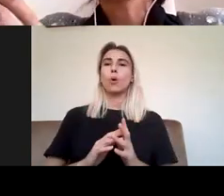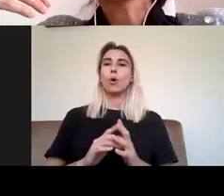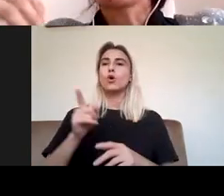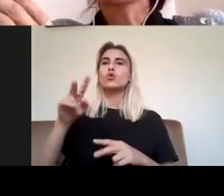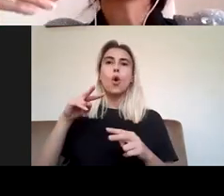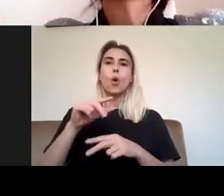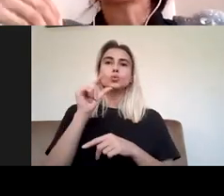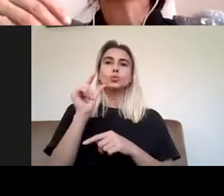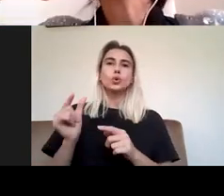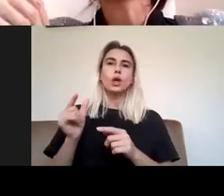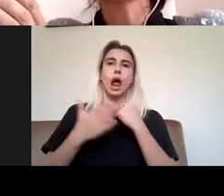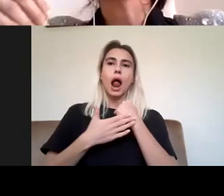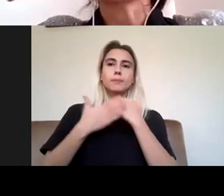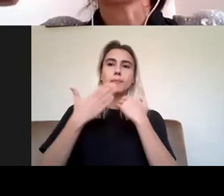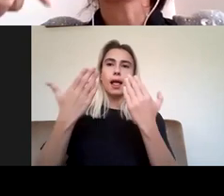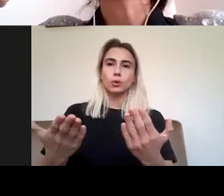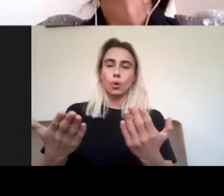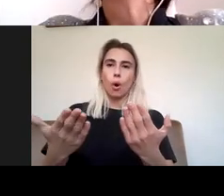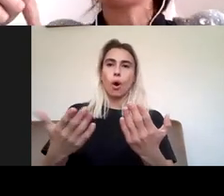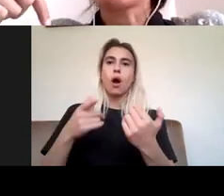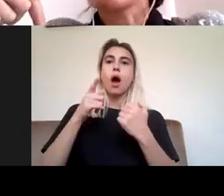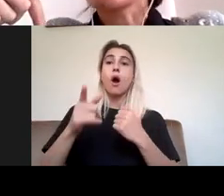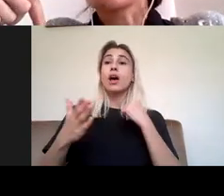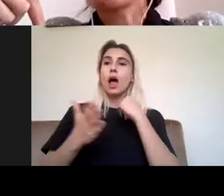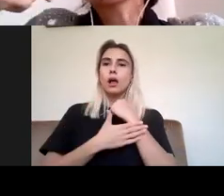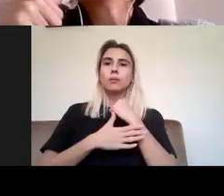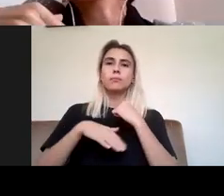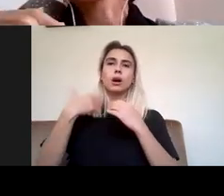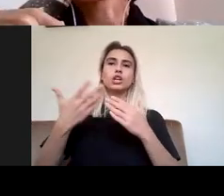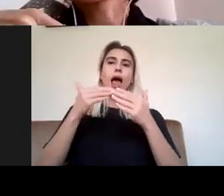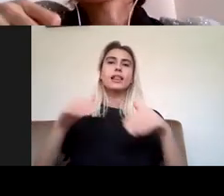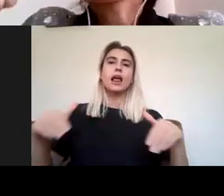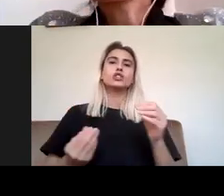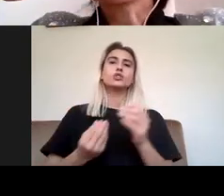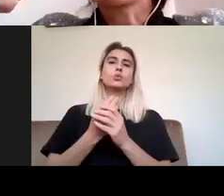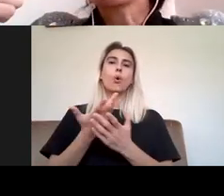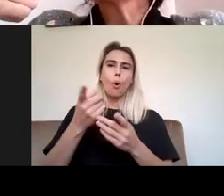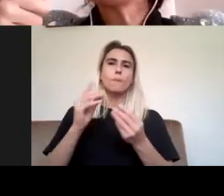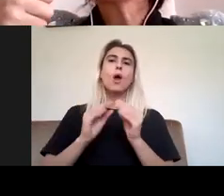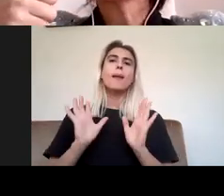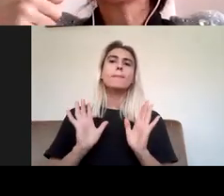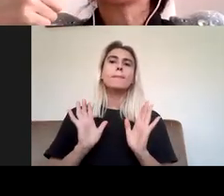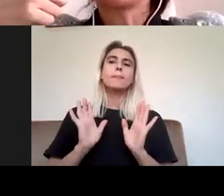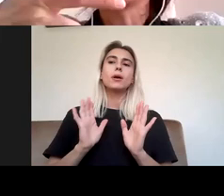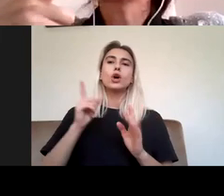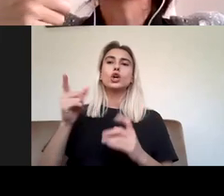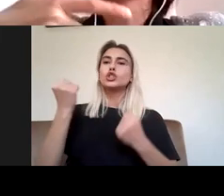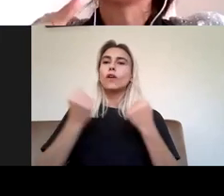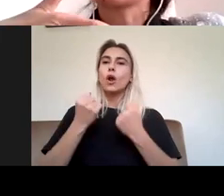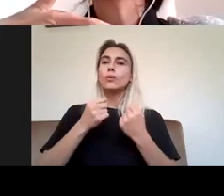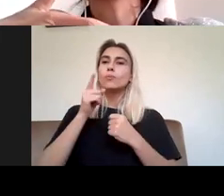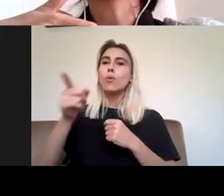ediyor. Yolcuların yardım etmesi de ayrı bir handikap doğuruyor. O da bir sıkıntı. Şoförün bu anlamda